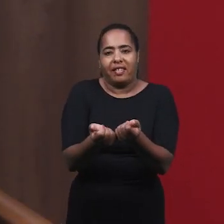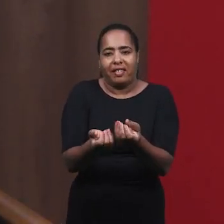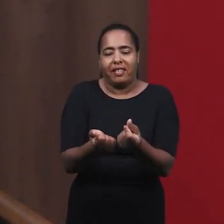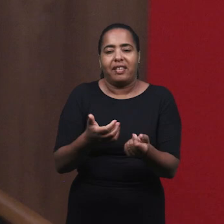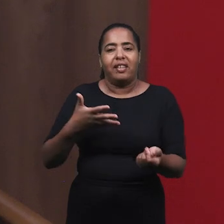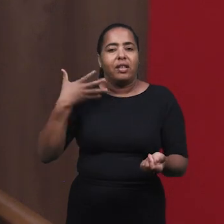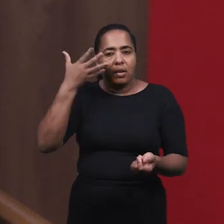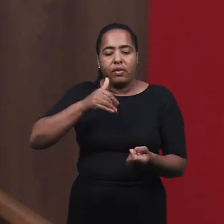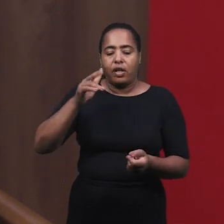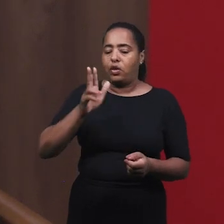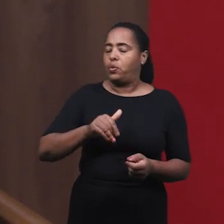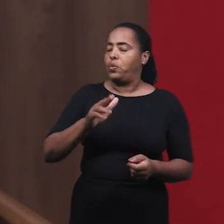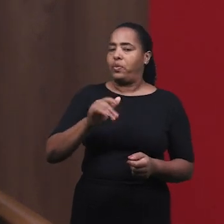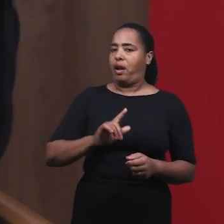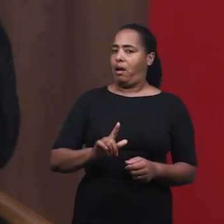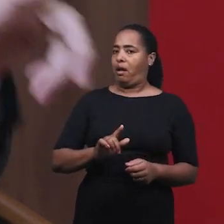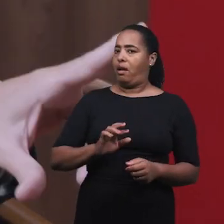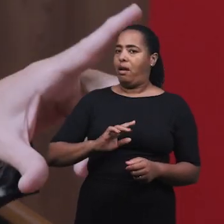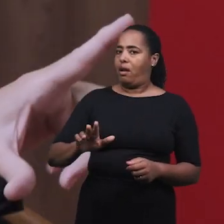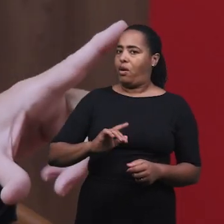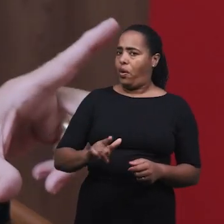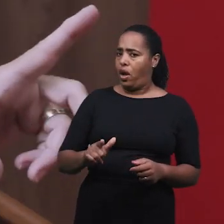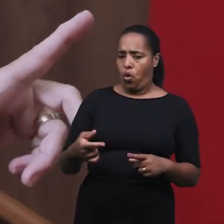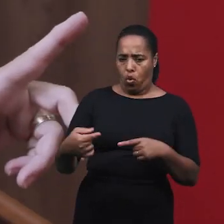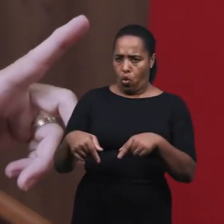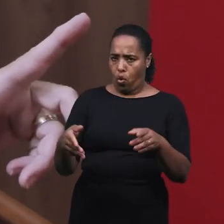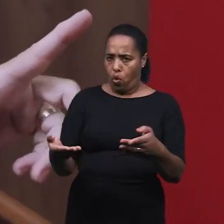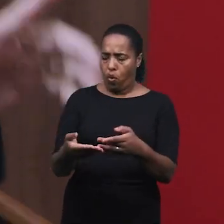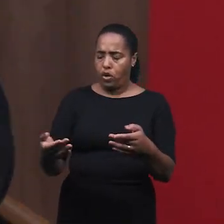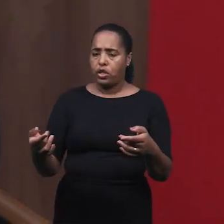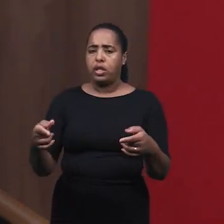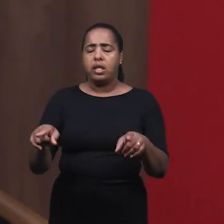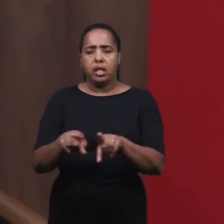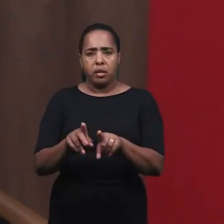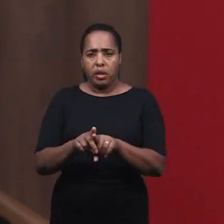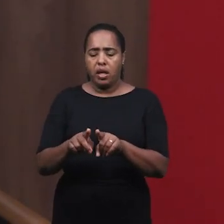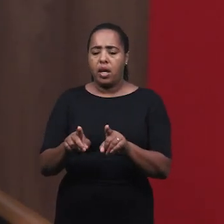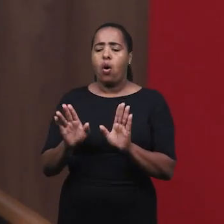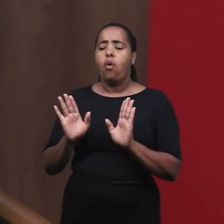signes merveilleux. Mais l'essence du message de Jésus n'a jamais été cela.